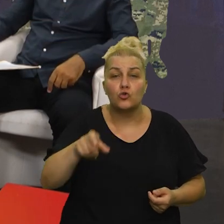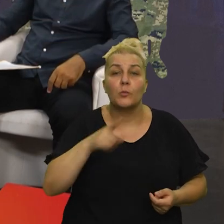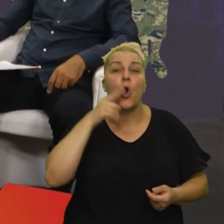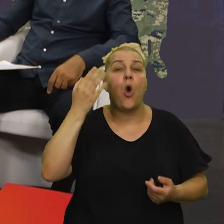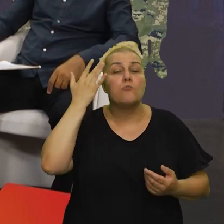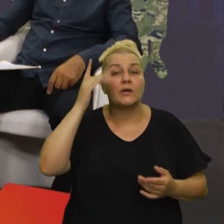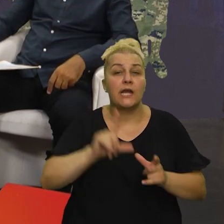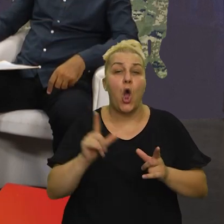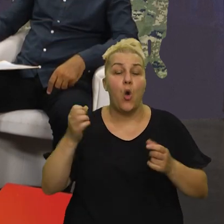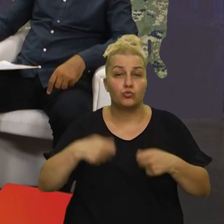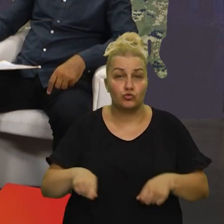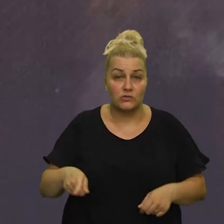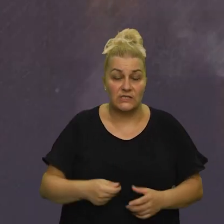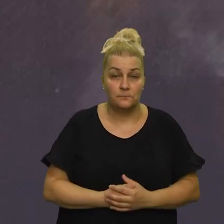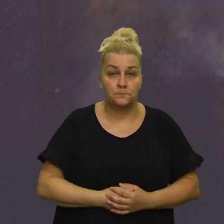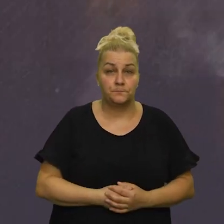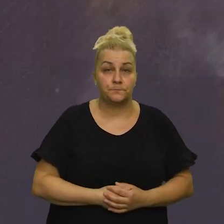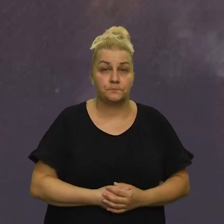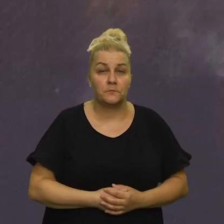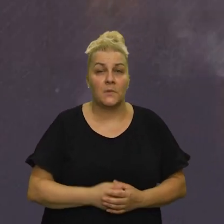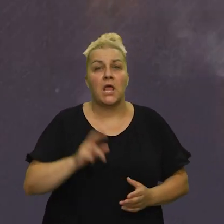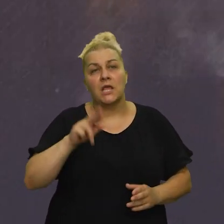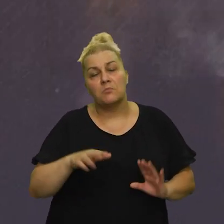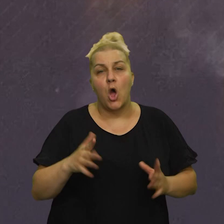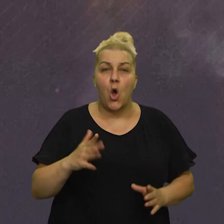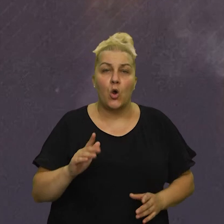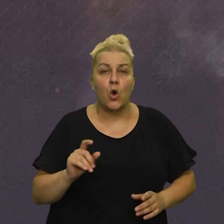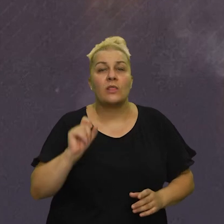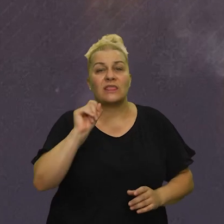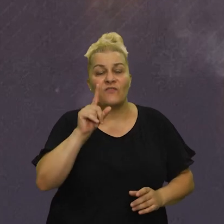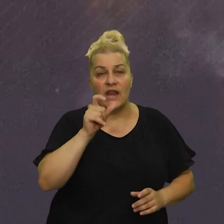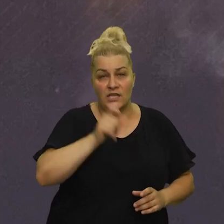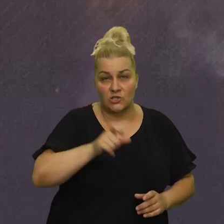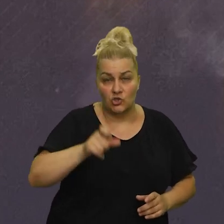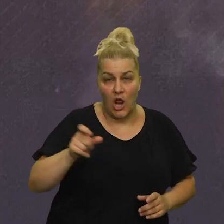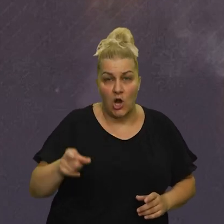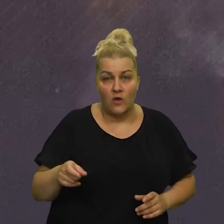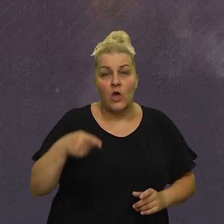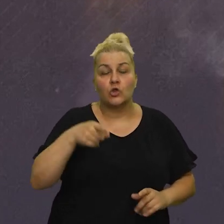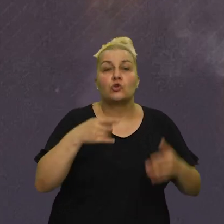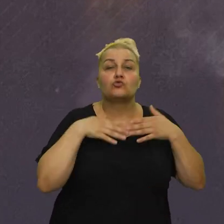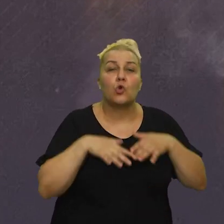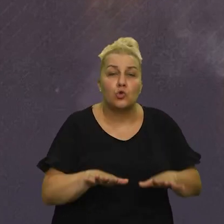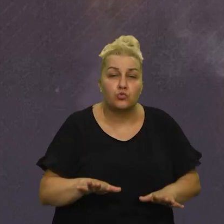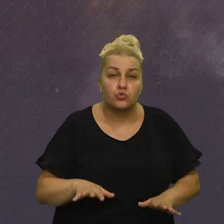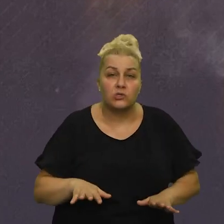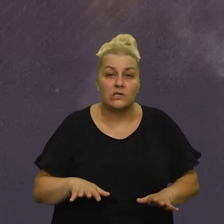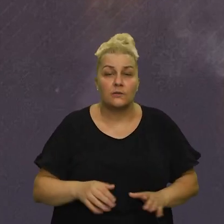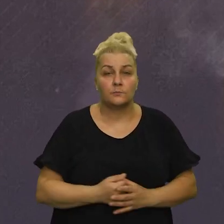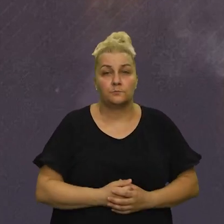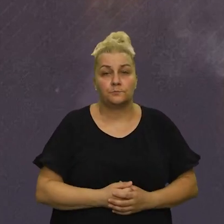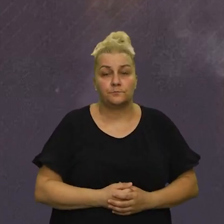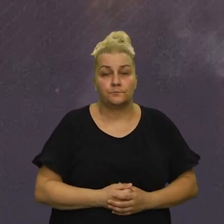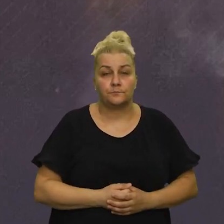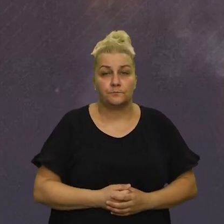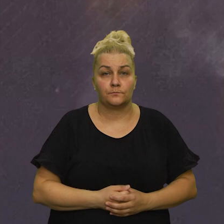udruzi? Ima negdje oko 12 članova, to su ljudi